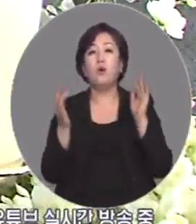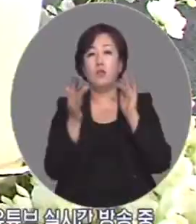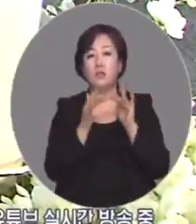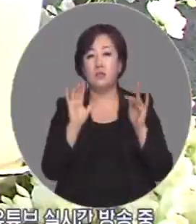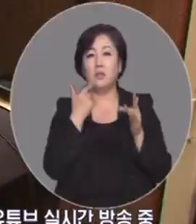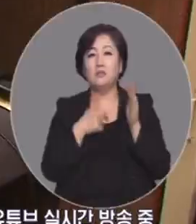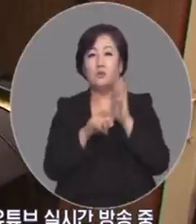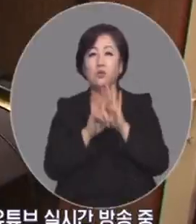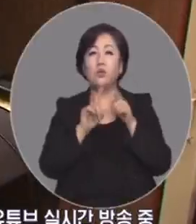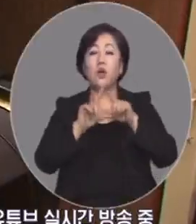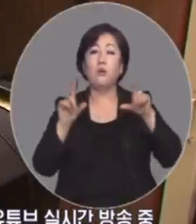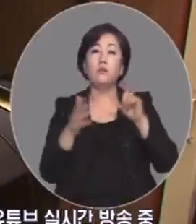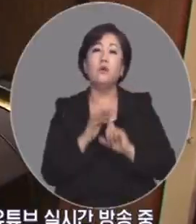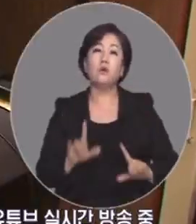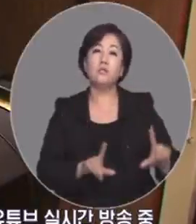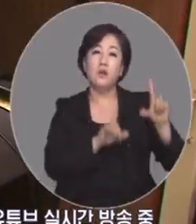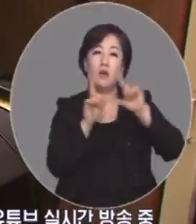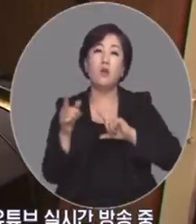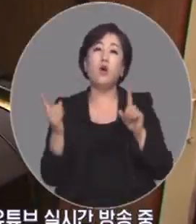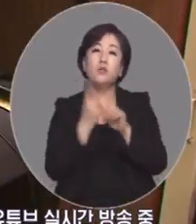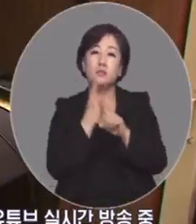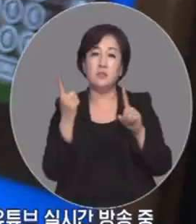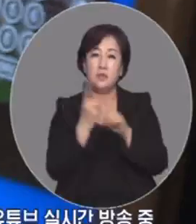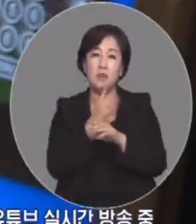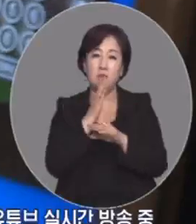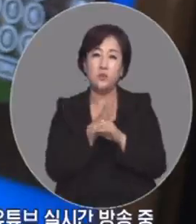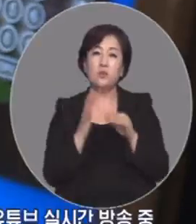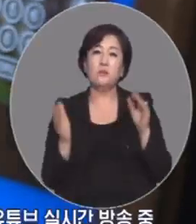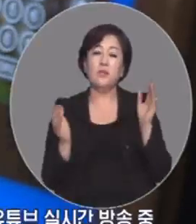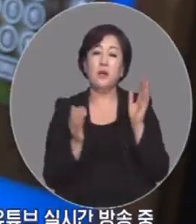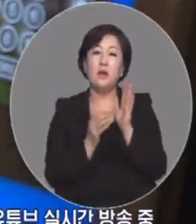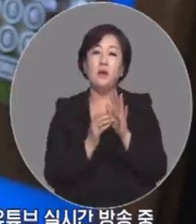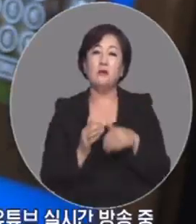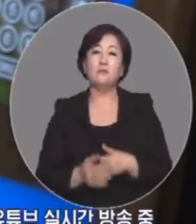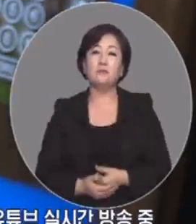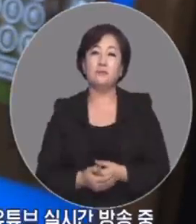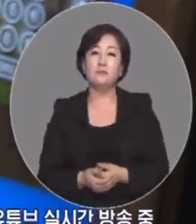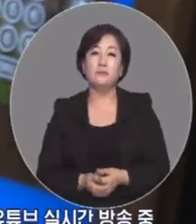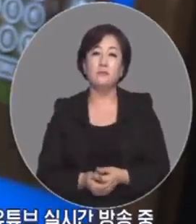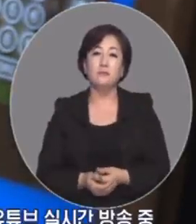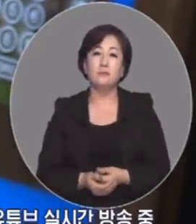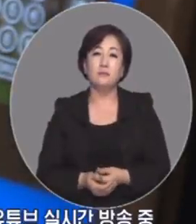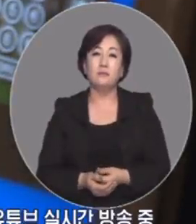문화가 어느새 우리 일상으로 자리 잡았습니다. UBC 뉴스 김예은입니다.